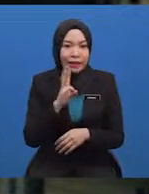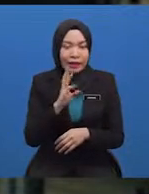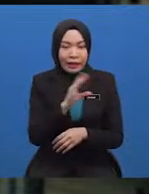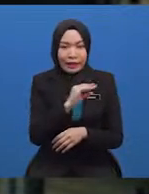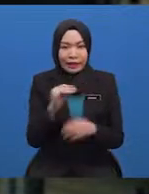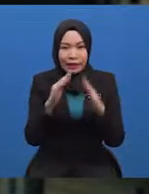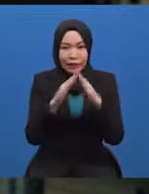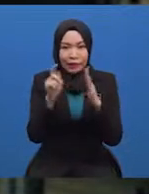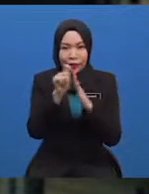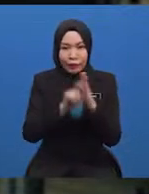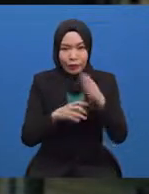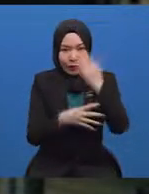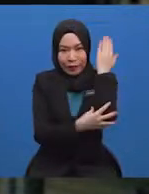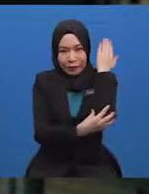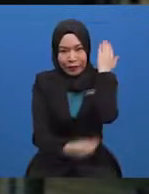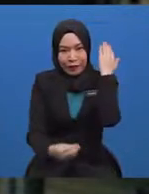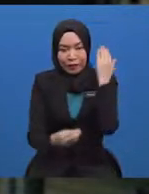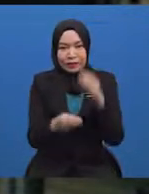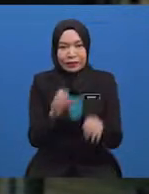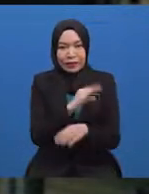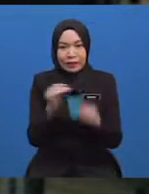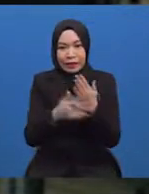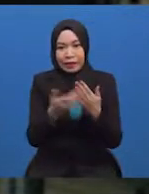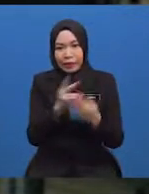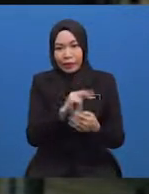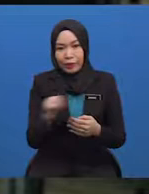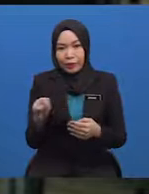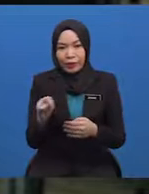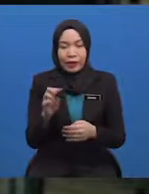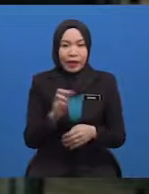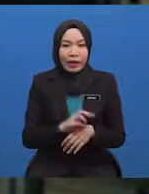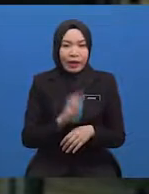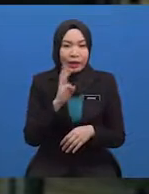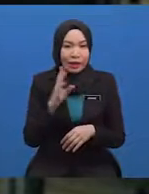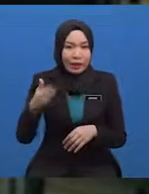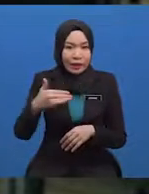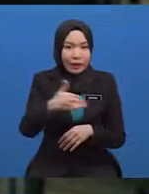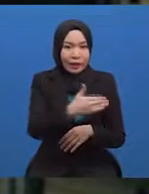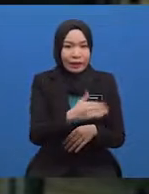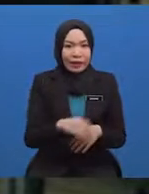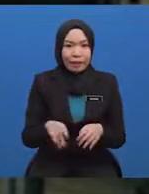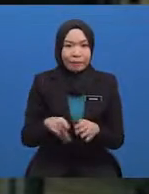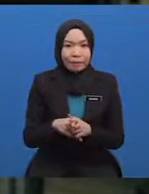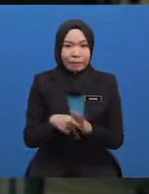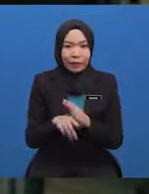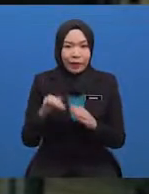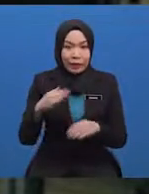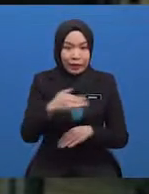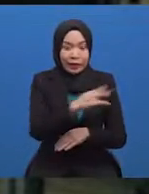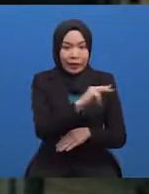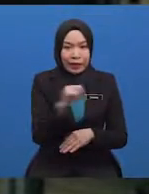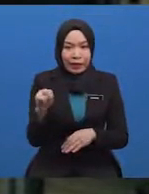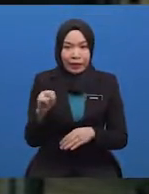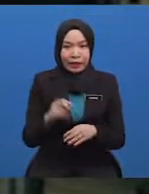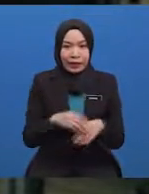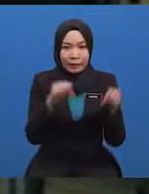serta kemudahan infrastruktur, perikanan, penternakan, pertanian seperti tali air,